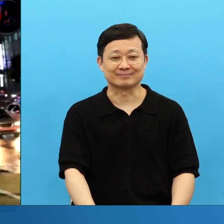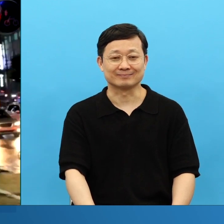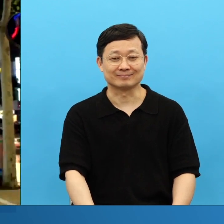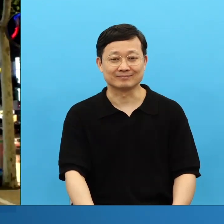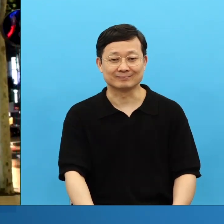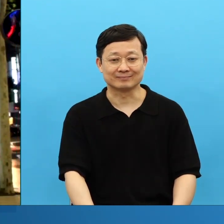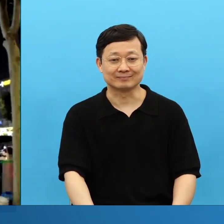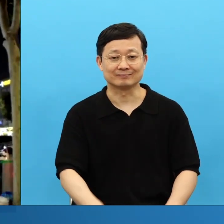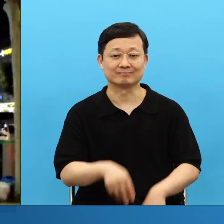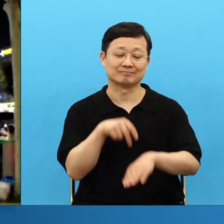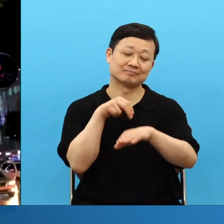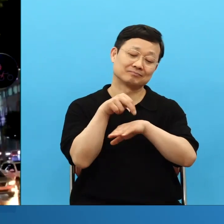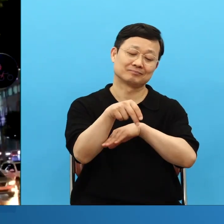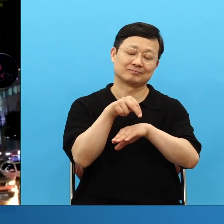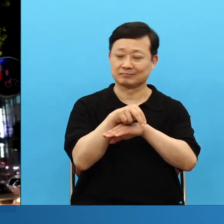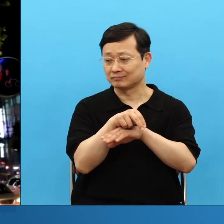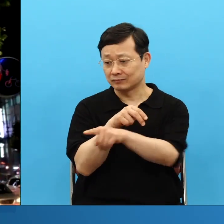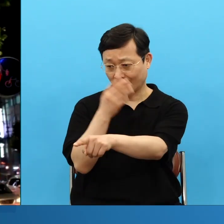저건 뭐지?